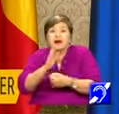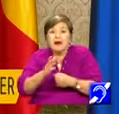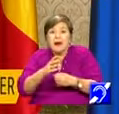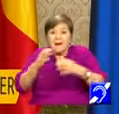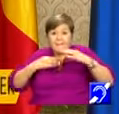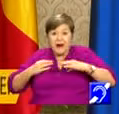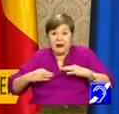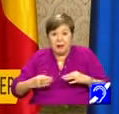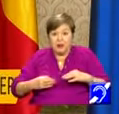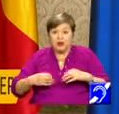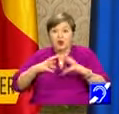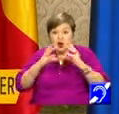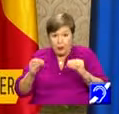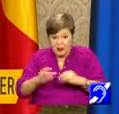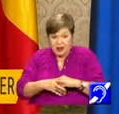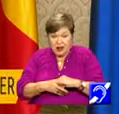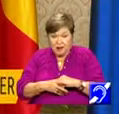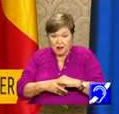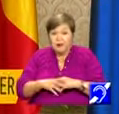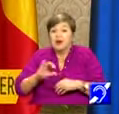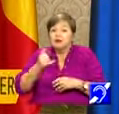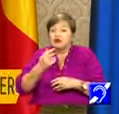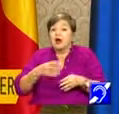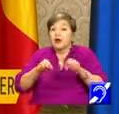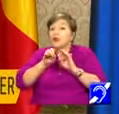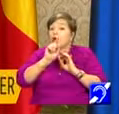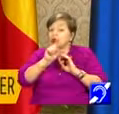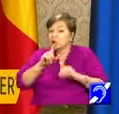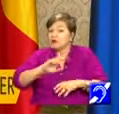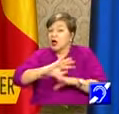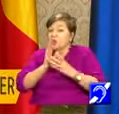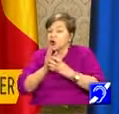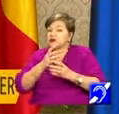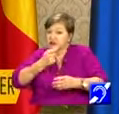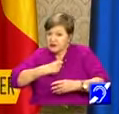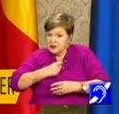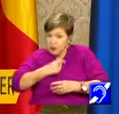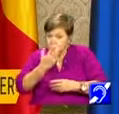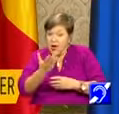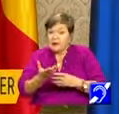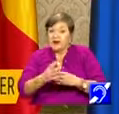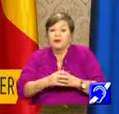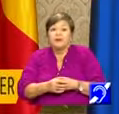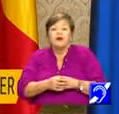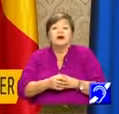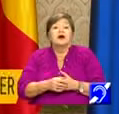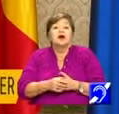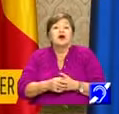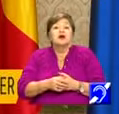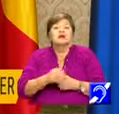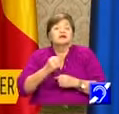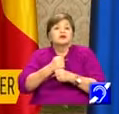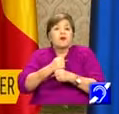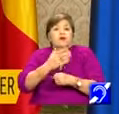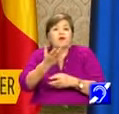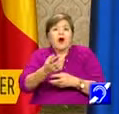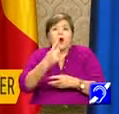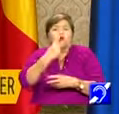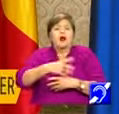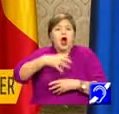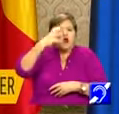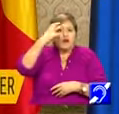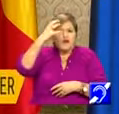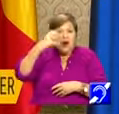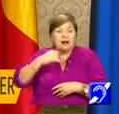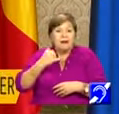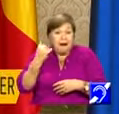Parlamentul României, astfel încât să putem să realizăm un guvern